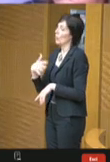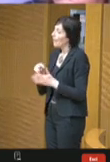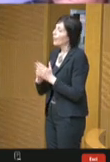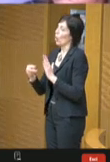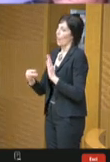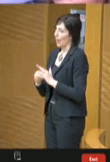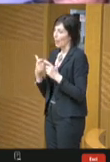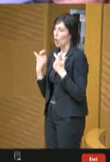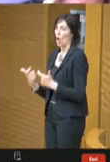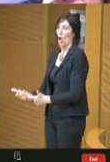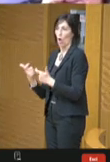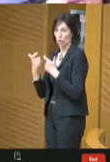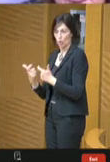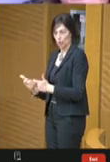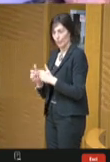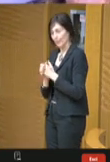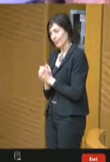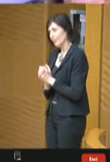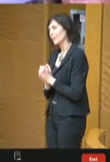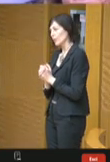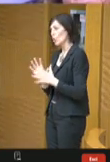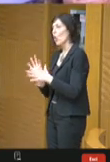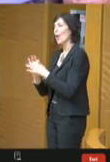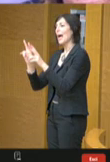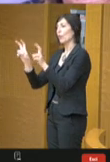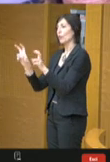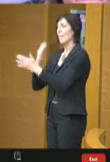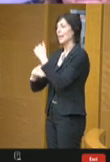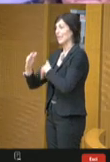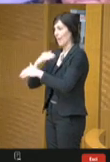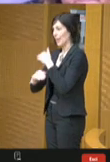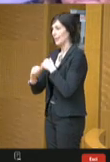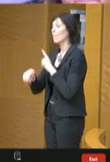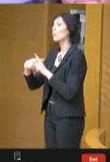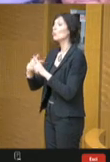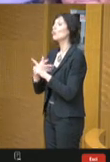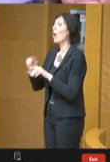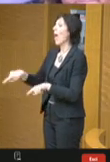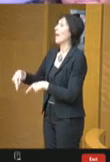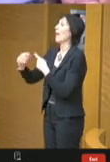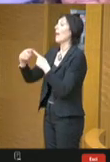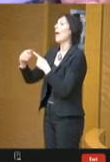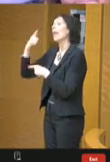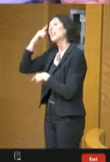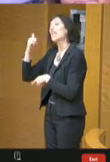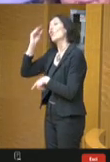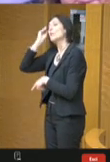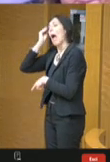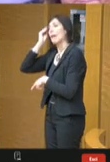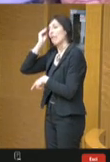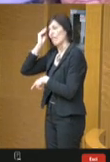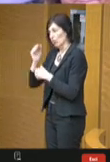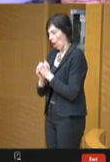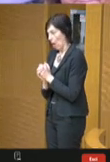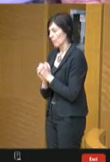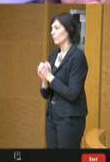che gravano sul tema della disabilità. Poi c'è la sfida della intelligenza artificiale. Io credo